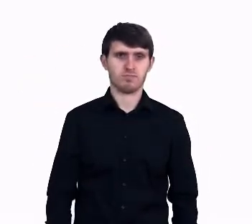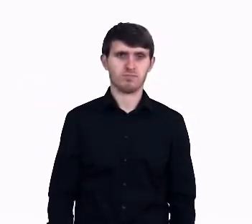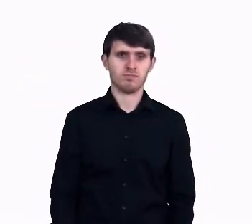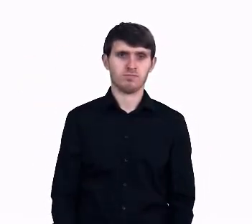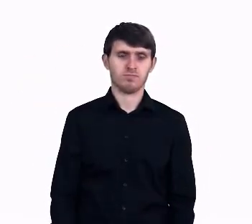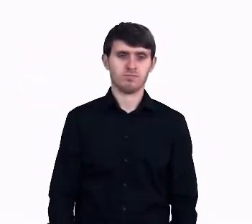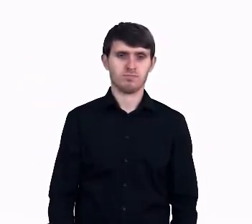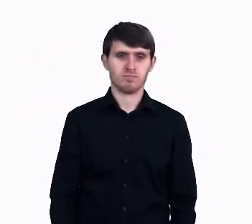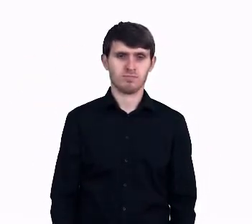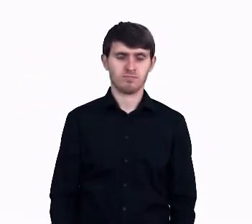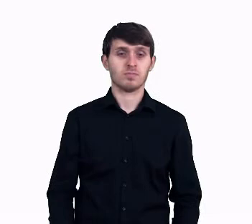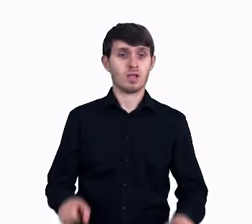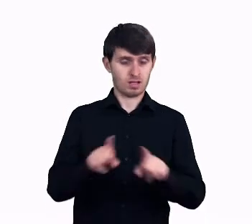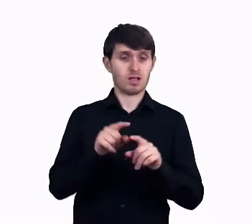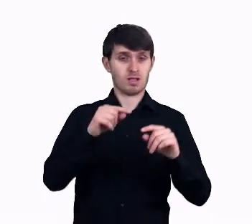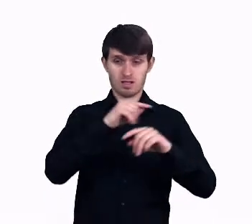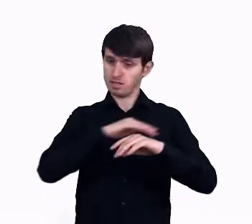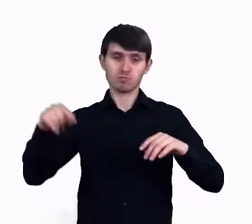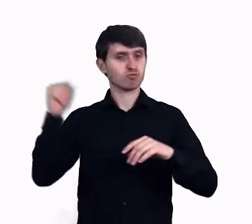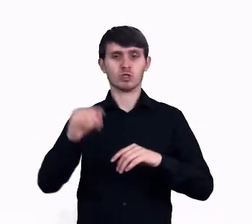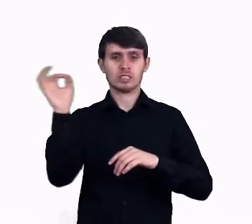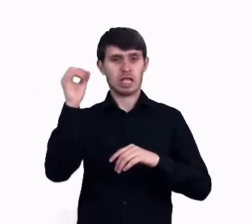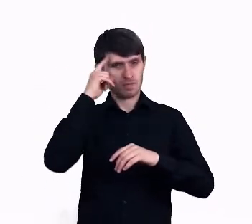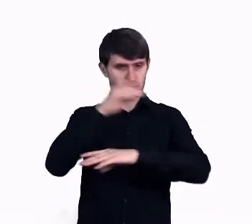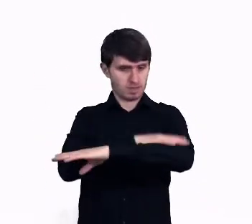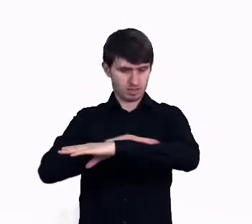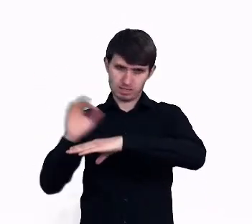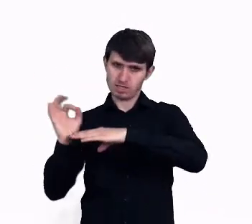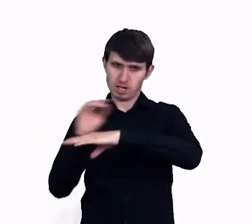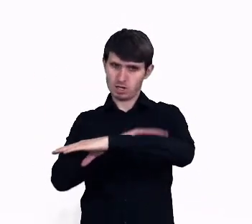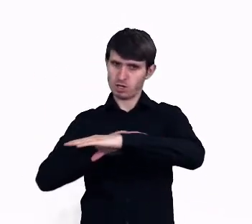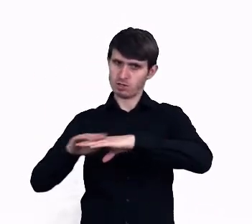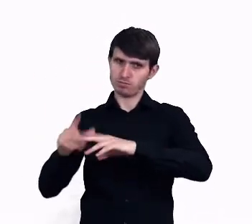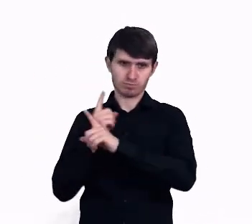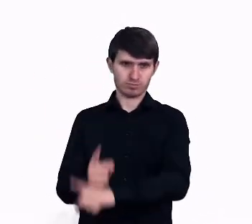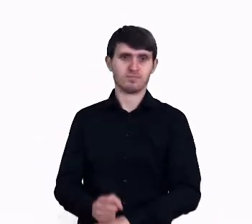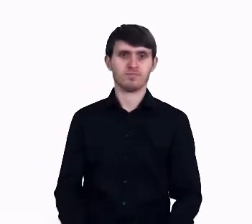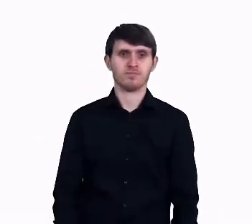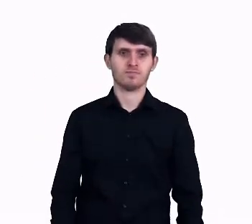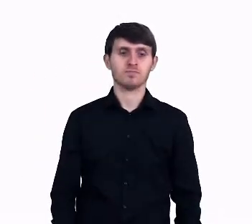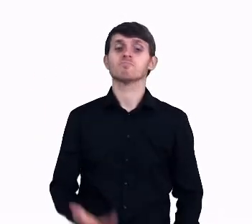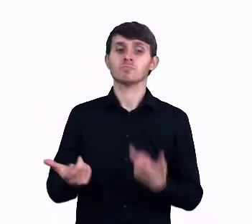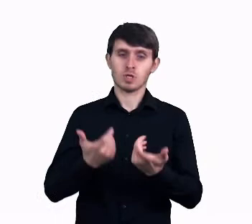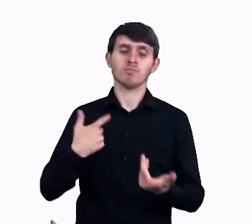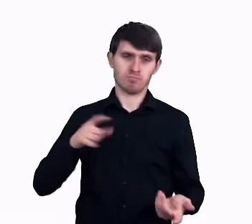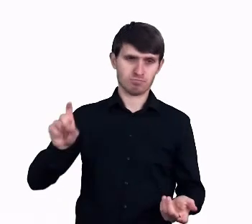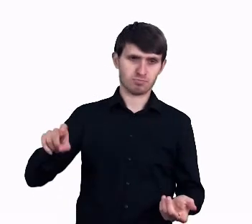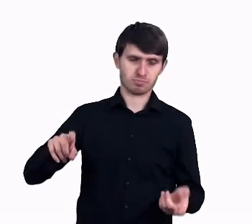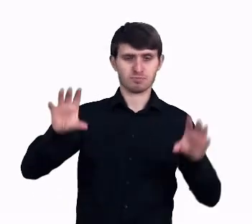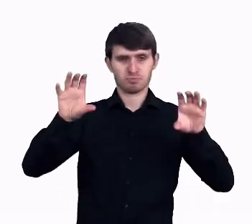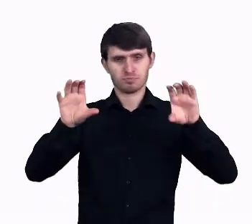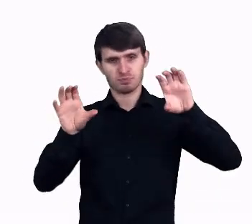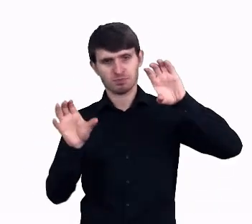naszego konta a podstawę przyrządu linię wskazującą zero Trzeba umieścić na tym ramieniu kąta